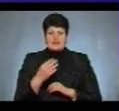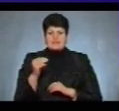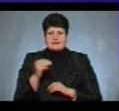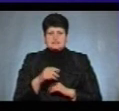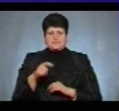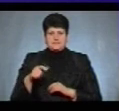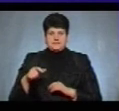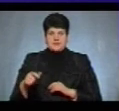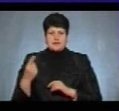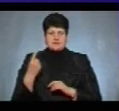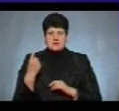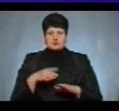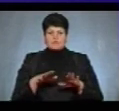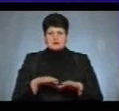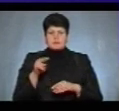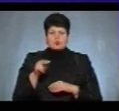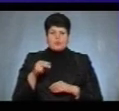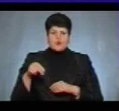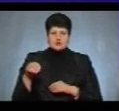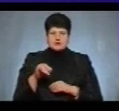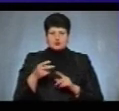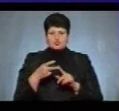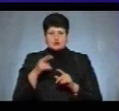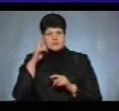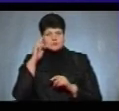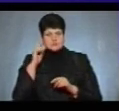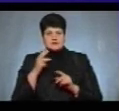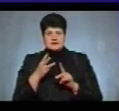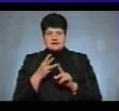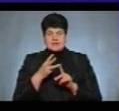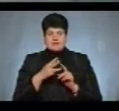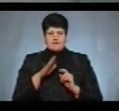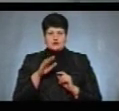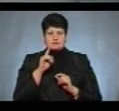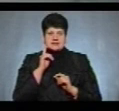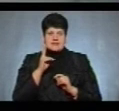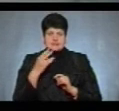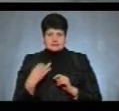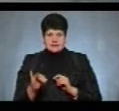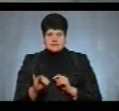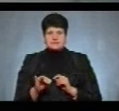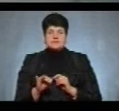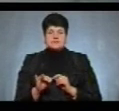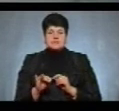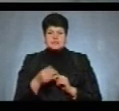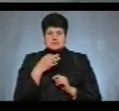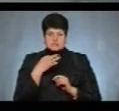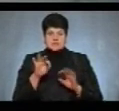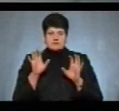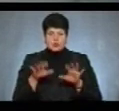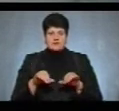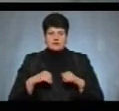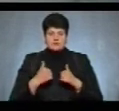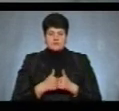В окрузі на першому місці Петро Порошенко, друга – Юлія Тимошенко і третій – Володимир Зеленський, повідомив голова комісії